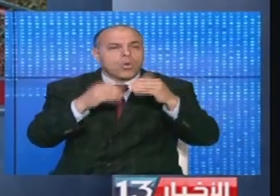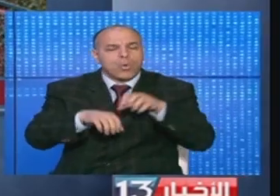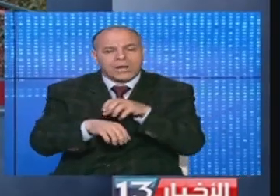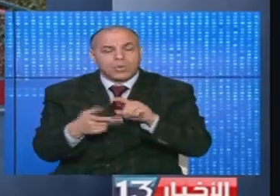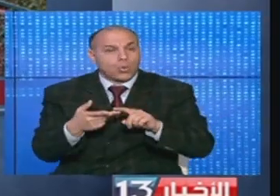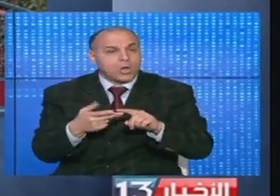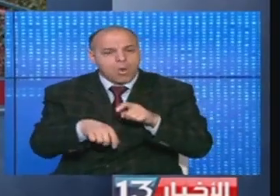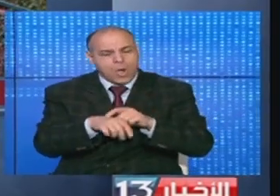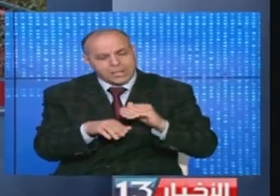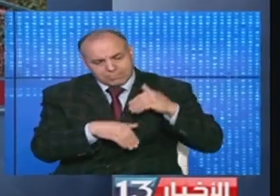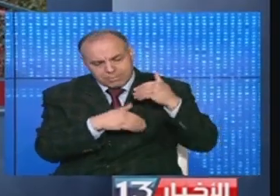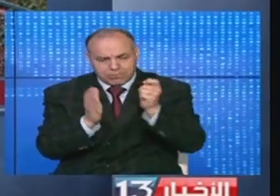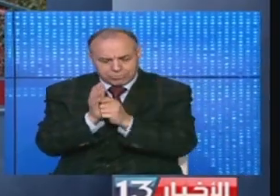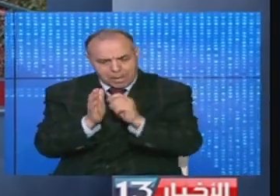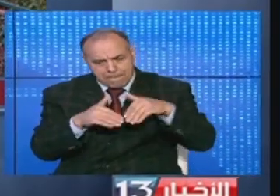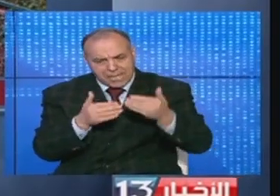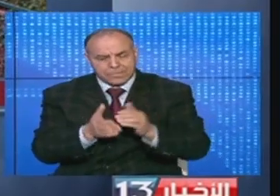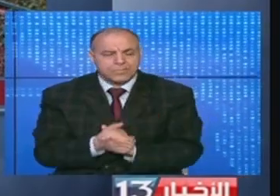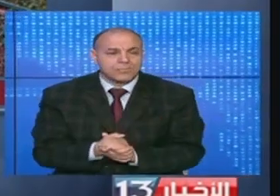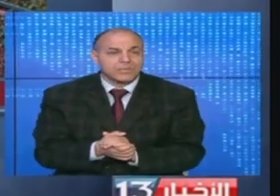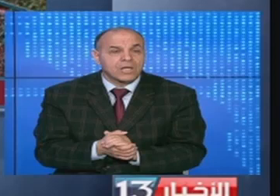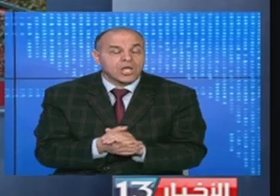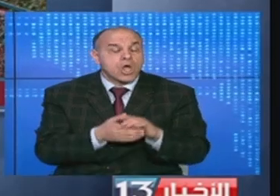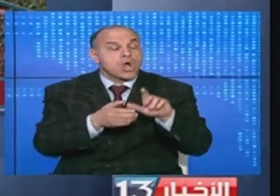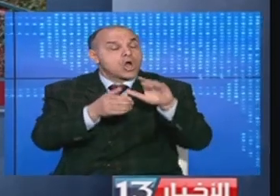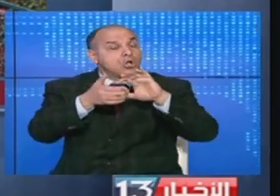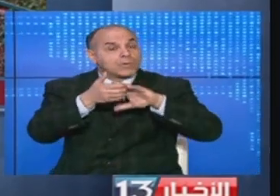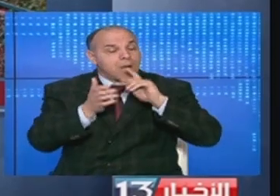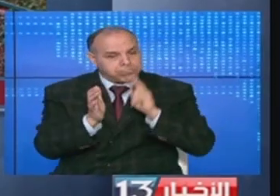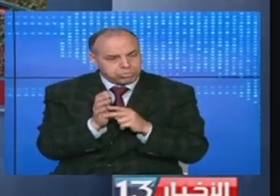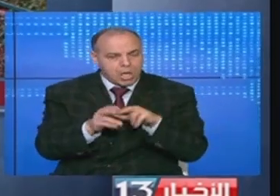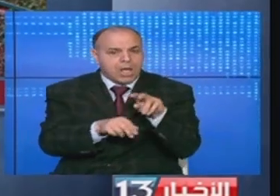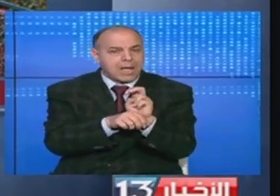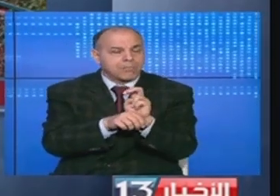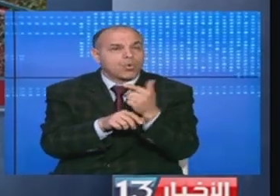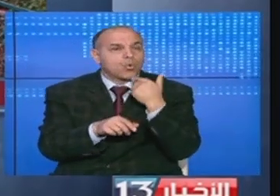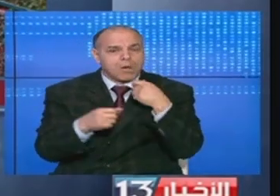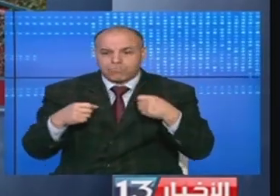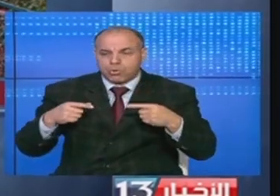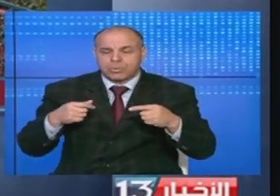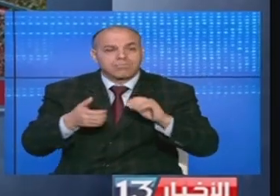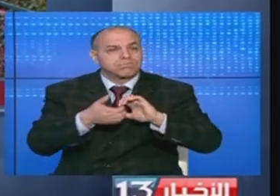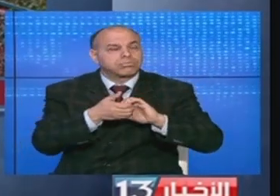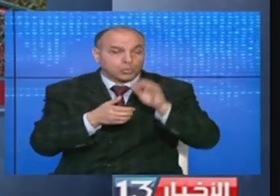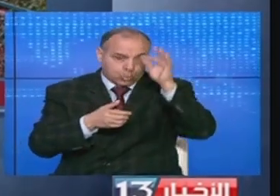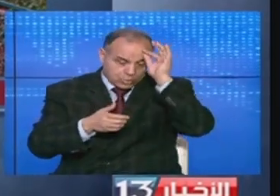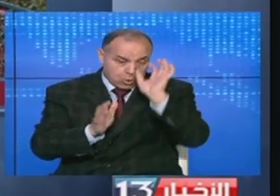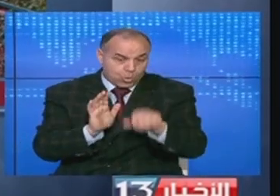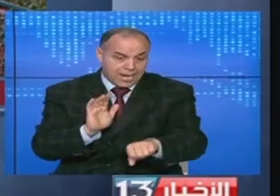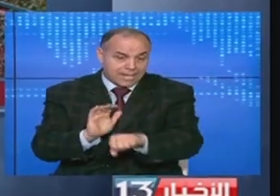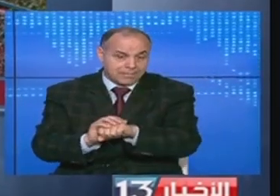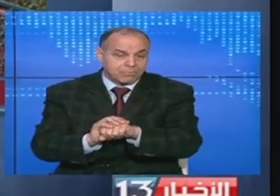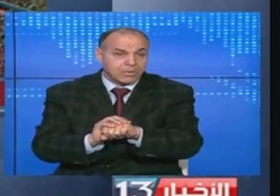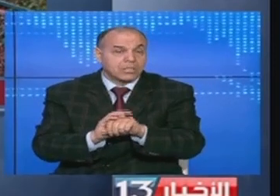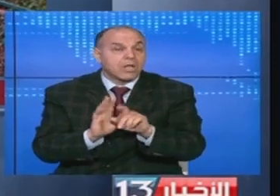الى اجل سيقع تحديده لاحقا الجامعه قررت ايضا الابقاء على تعيينات مقابلات الرابطه الوطنيه لكره القدم